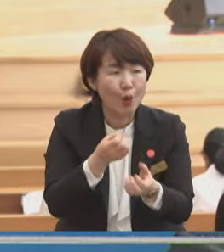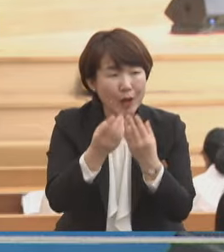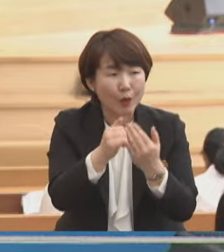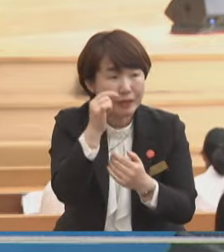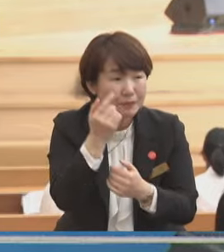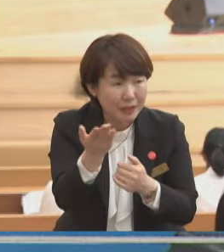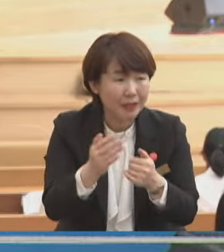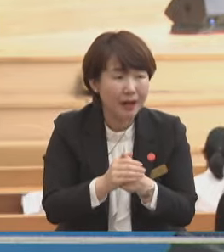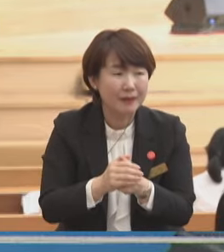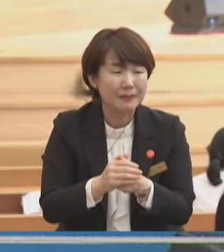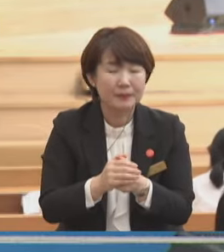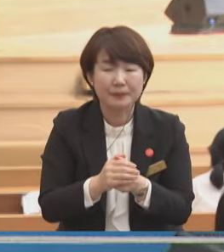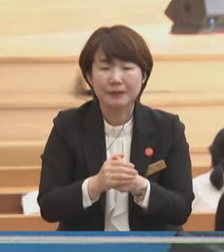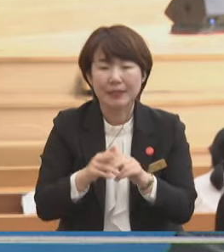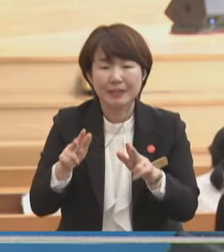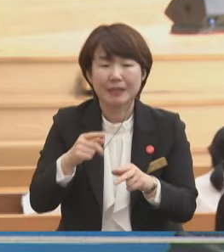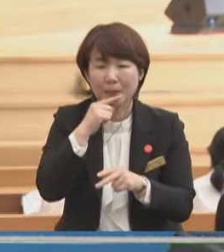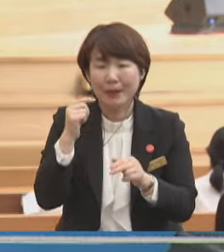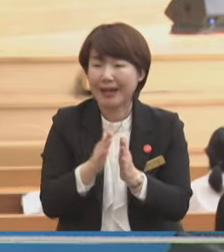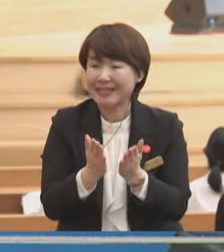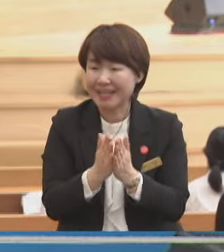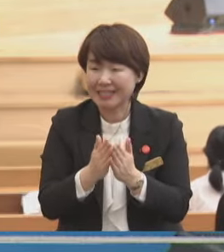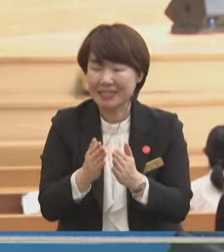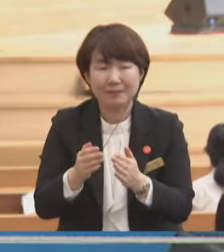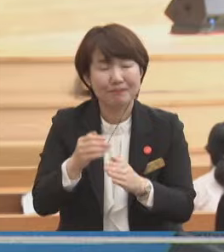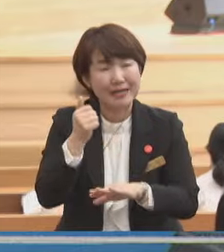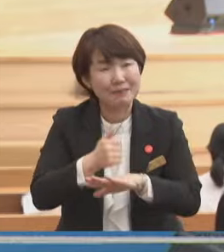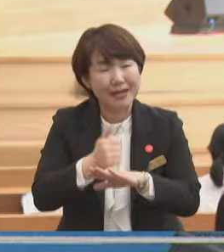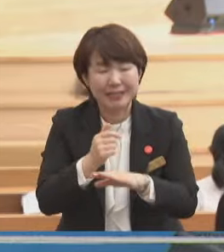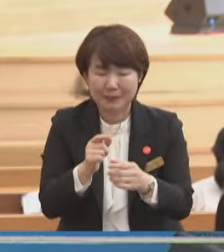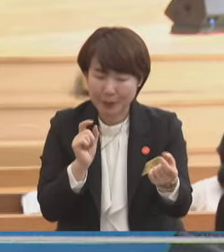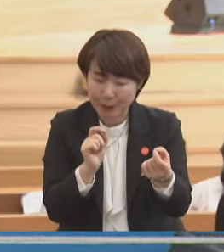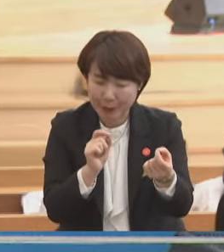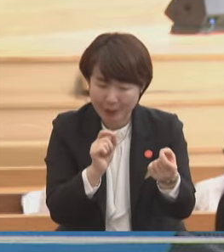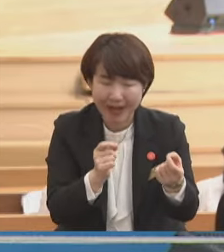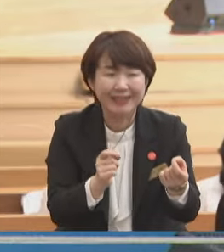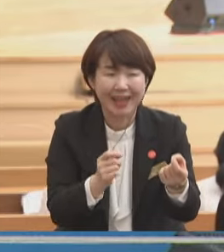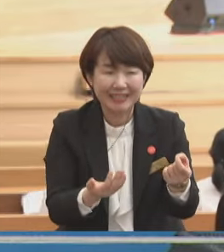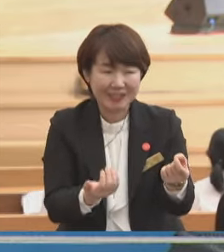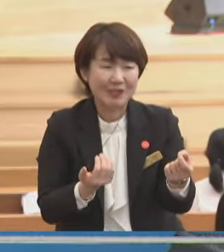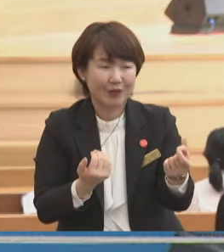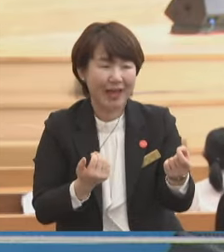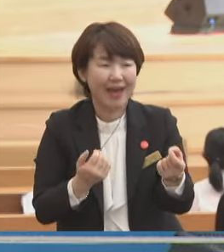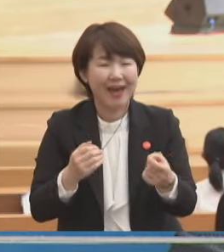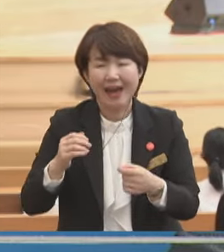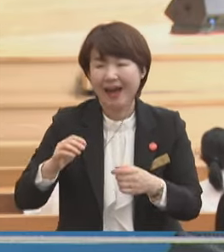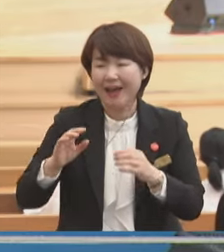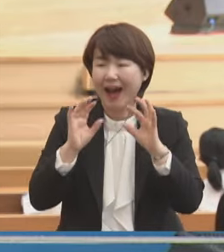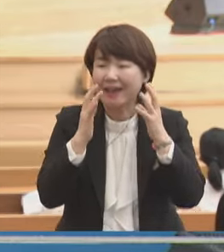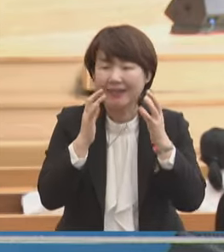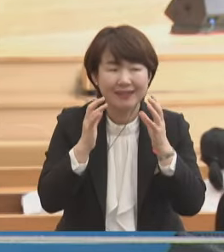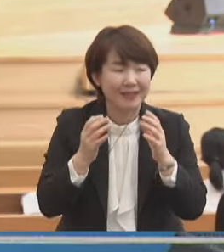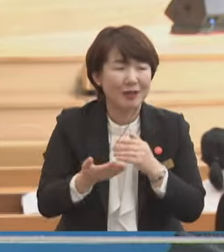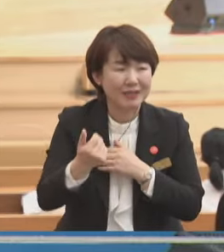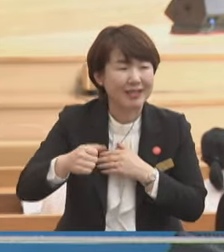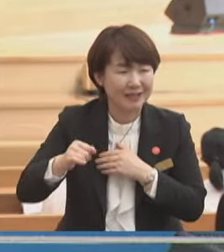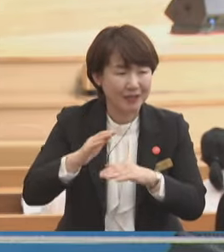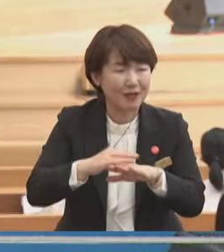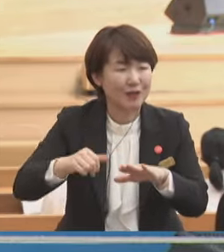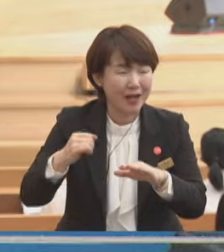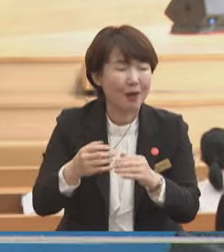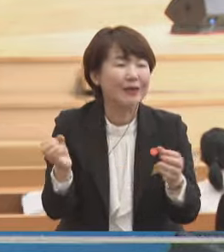시리즈가 다 끝나가기 전에 아이들과 얘기를 나누세요 우리 자녀들이 니원 누구든지 다